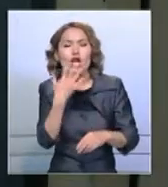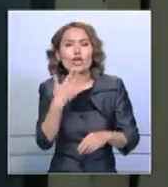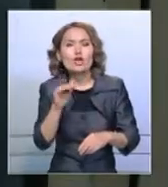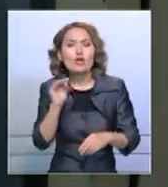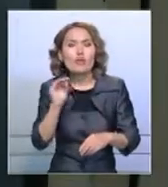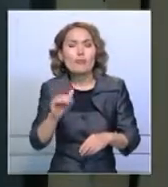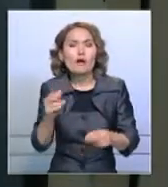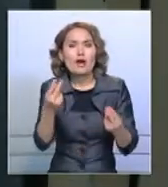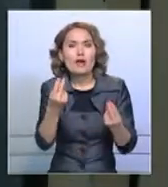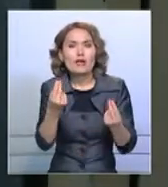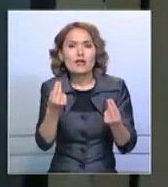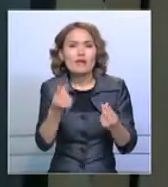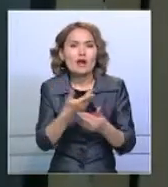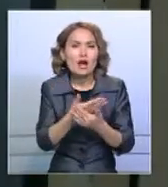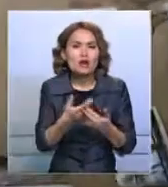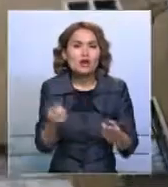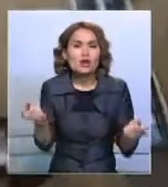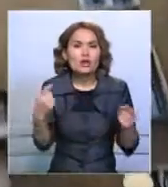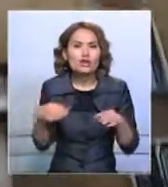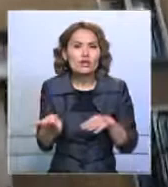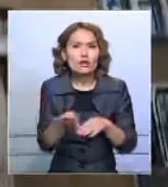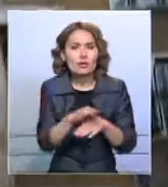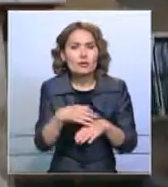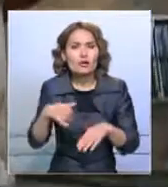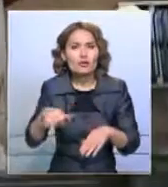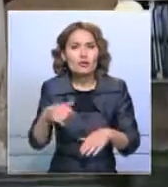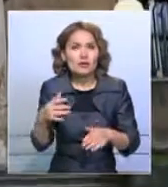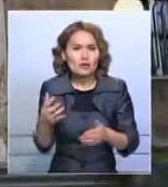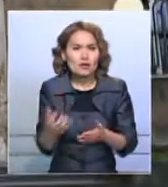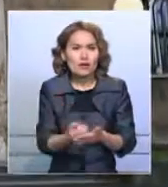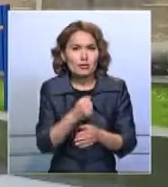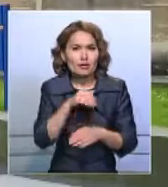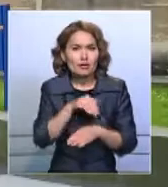евроға бағаланған әшекей бұйымдар мен сөмкелер табылған.